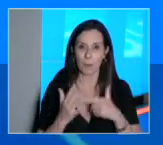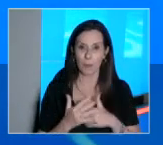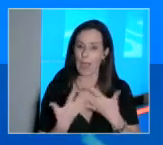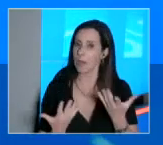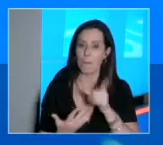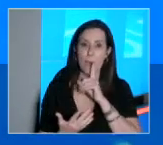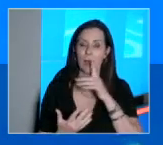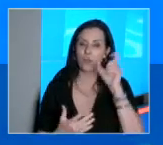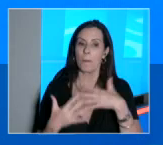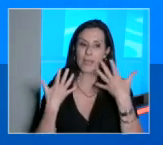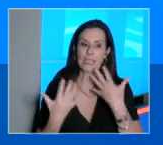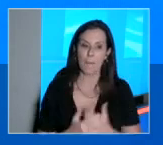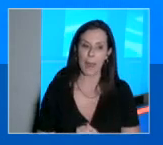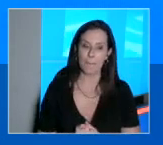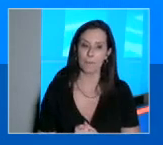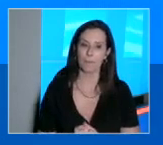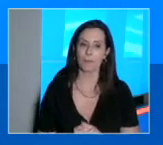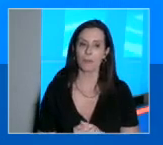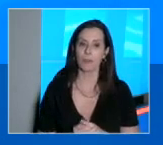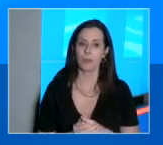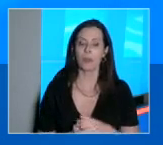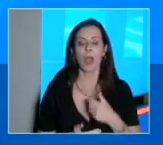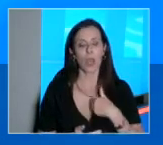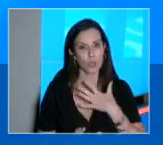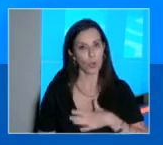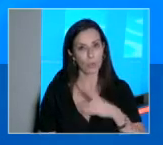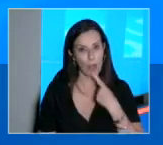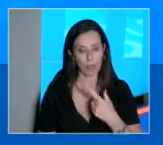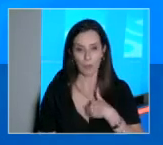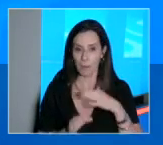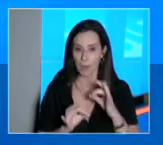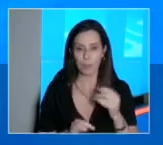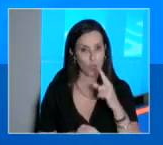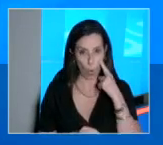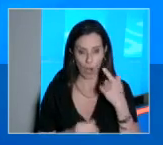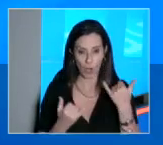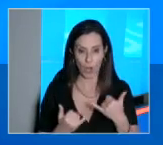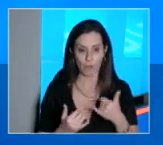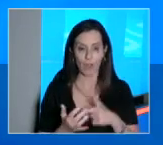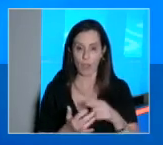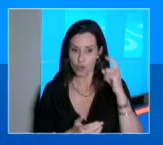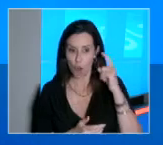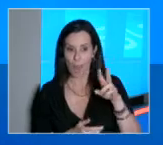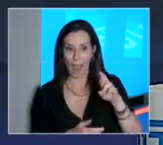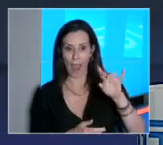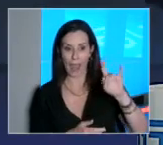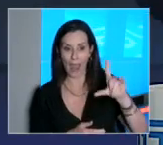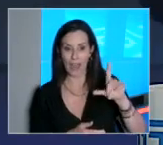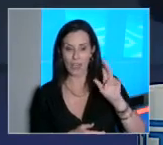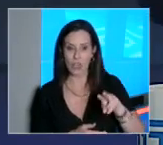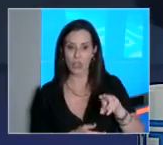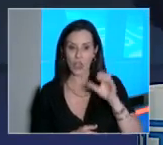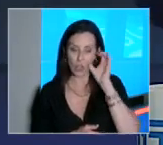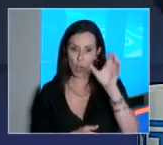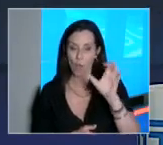שיהיה לנו הרבה מספרים. יש מספרים. ואתגר המספרים, אני אומר, ואני ככה באמת משרואה אותנו פה, רחל, את שומעת? יש לנו פה